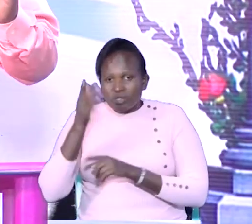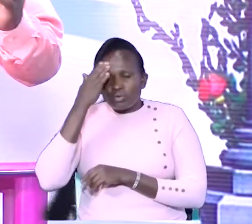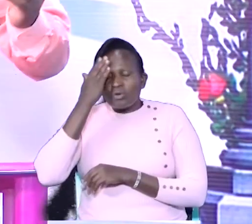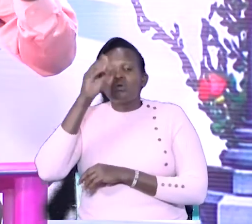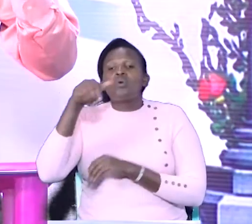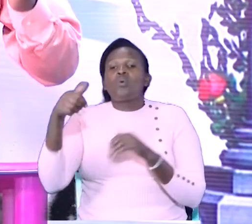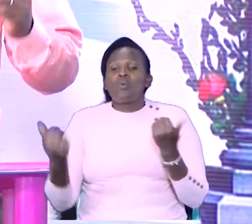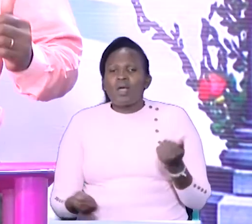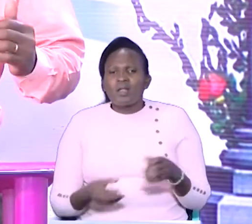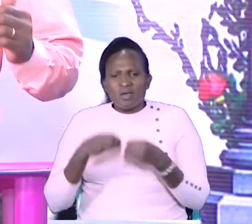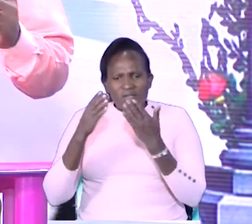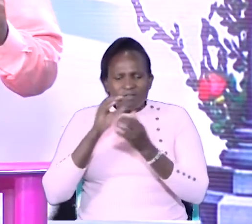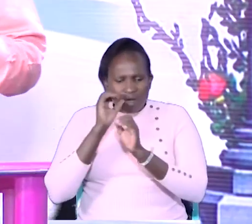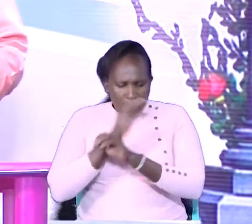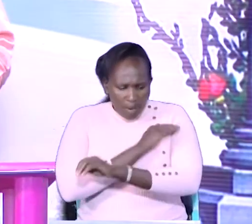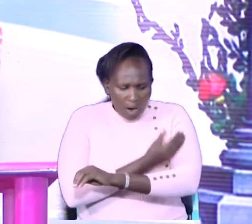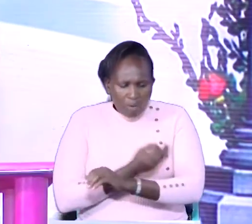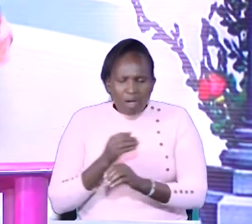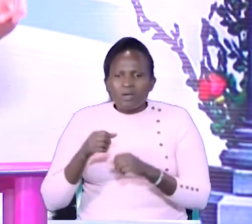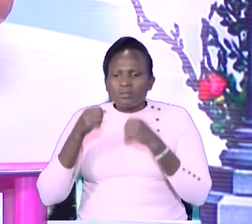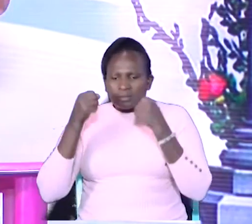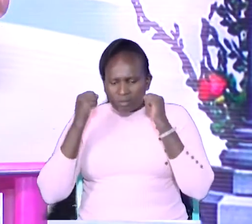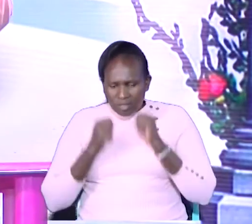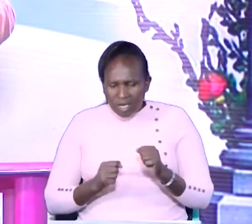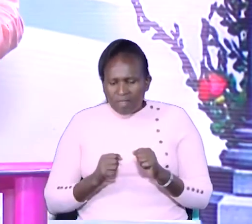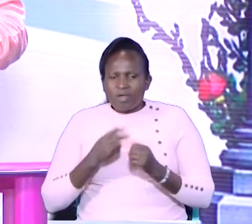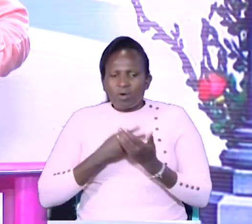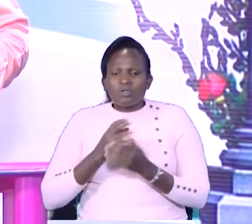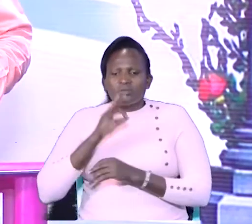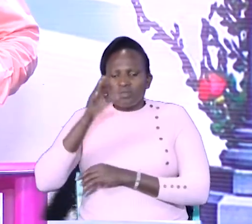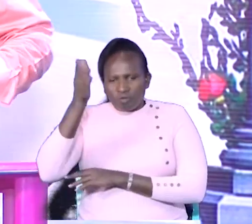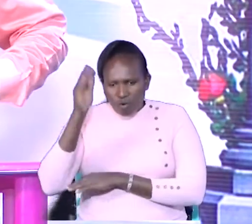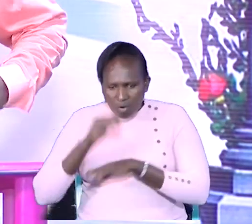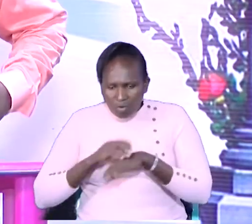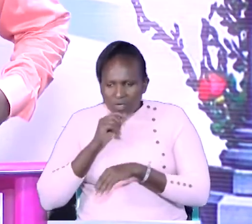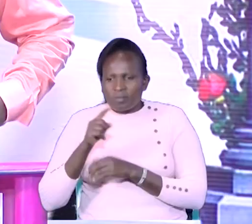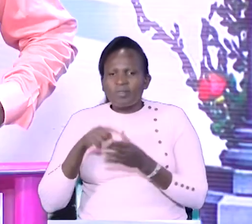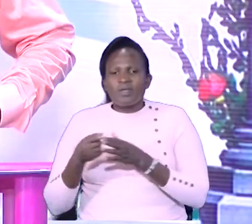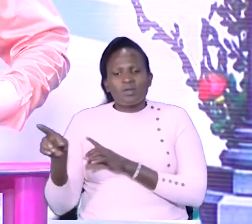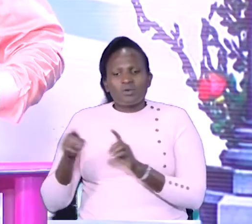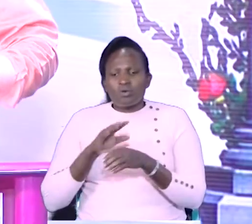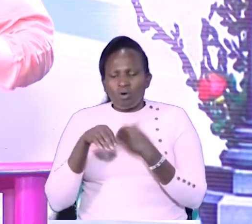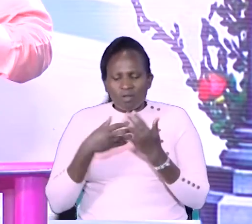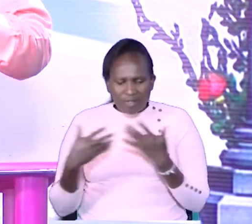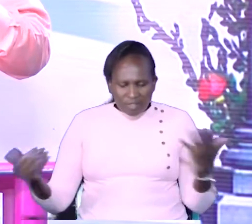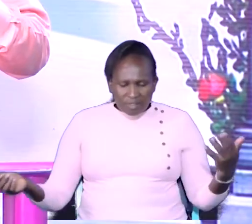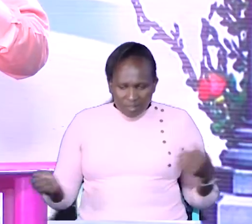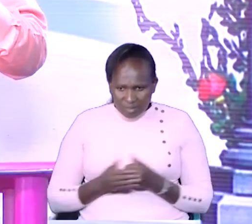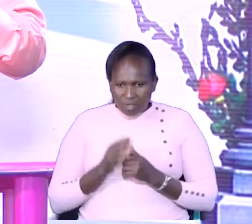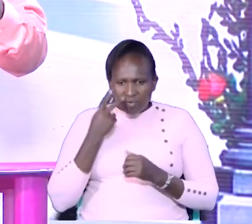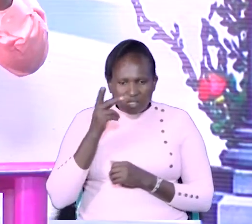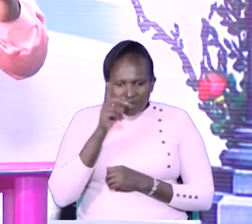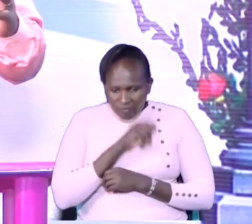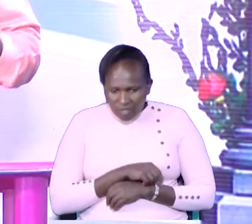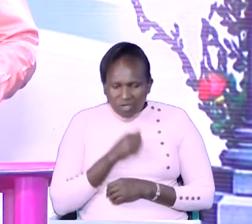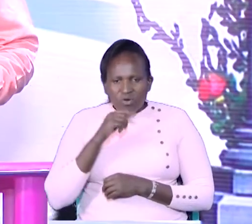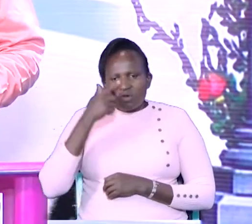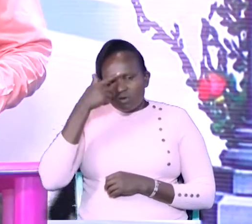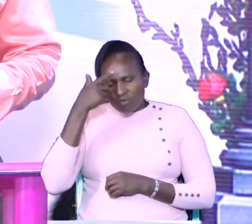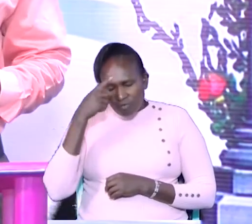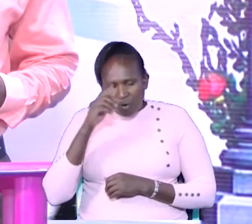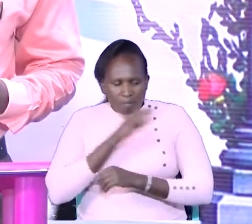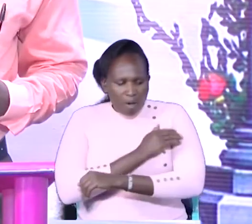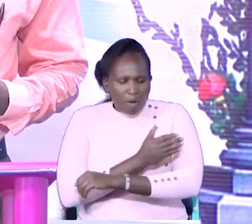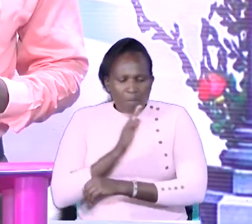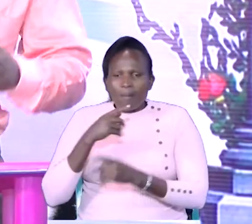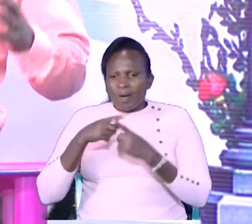anajua. Akampatia uwezo, akampatia nguvu, roho wa Bwana akawa juu yake na akafanya hayo mambo yote tumeona. Sio kwa nguvu zake, ni